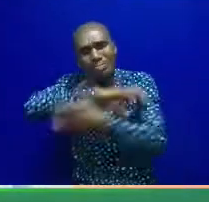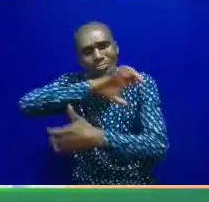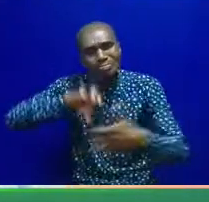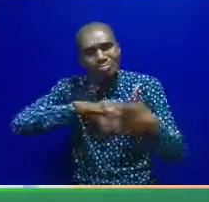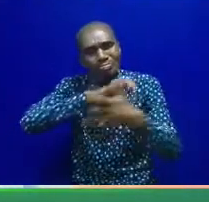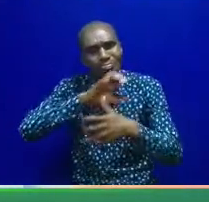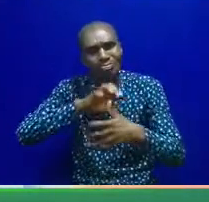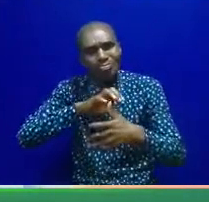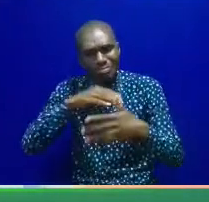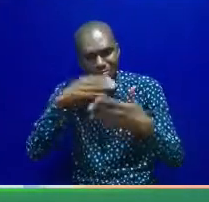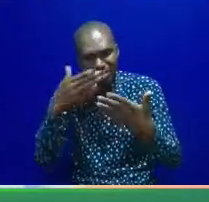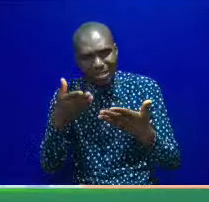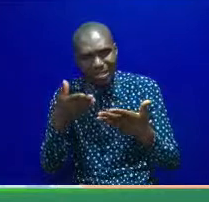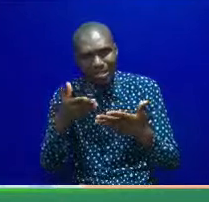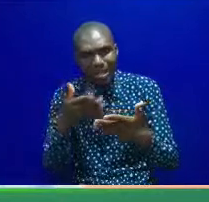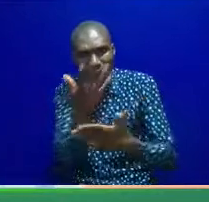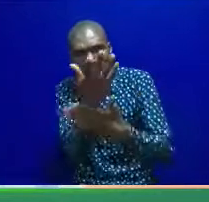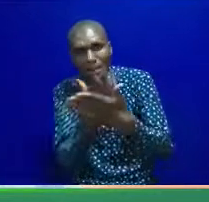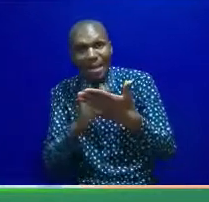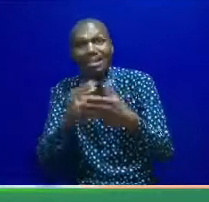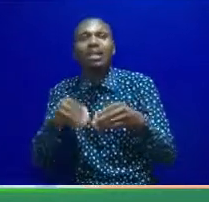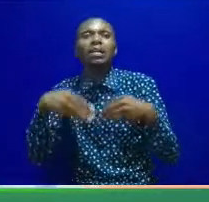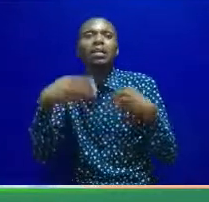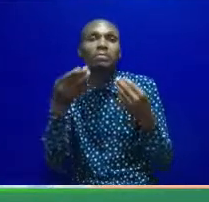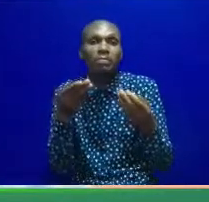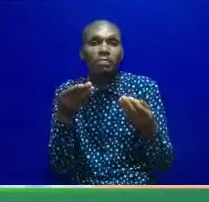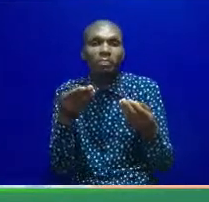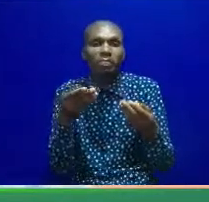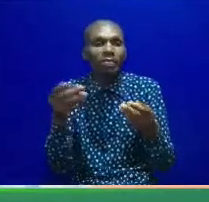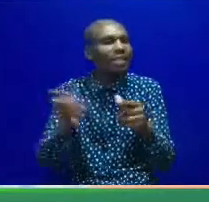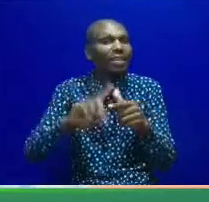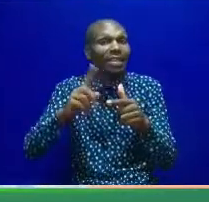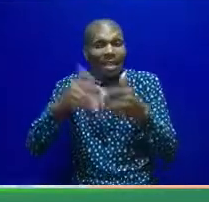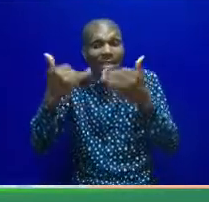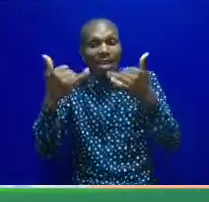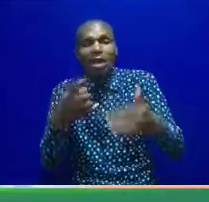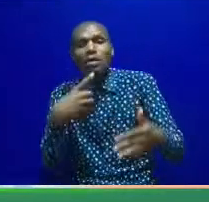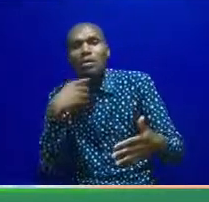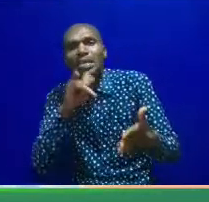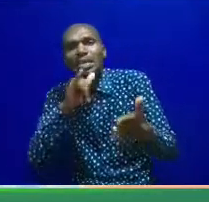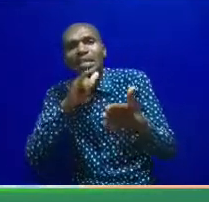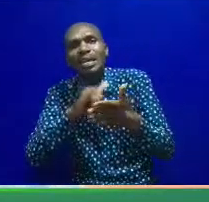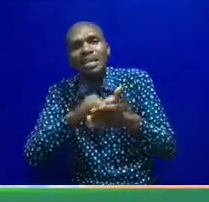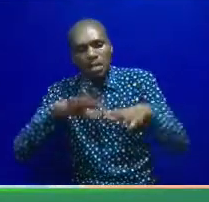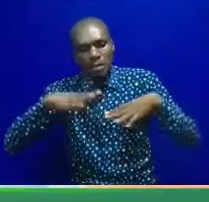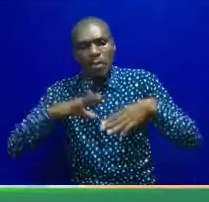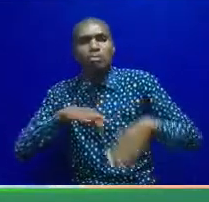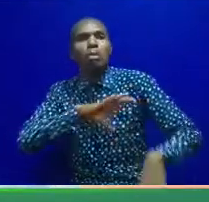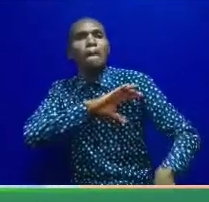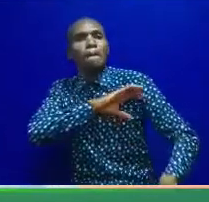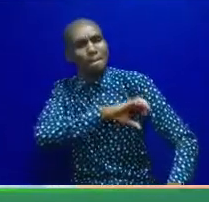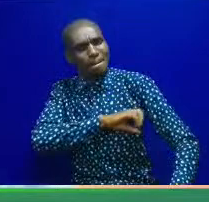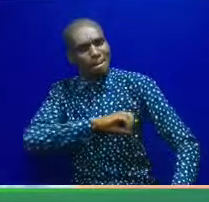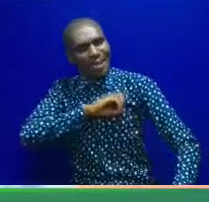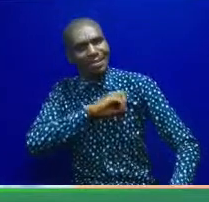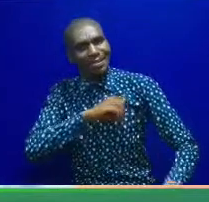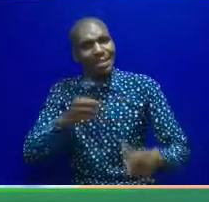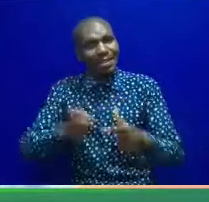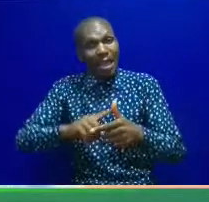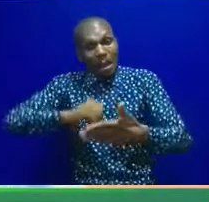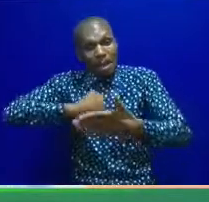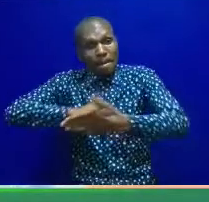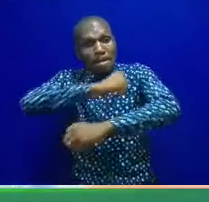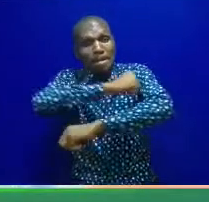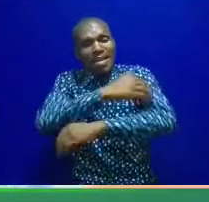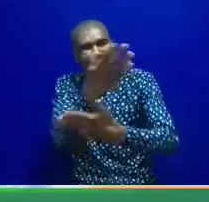emyoyo y'abantu nga Fomu nkoni gukire igo no kubatebi ngati abantu baito balemereri epasari Fomu